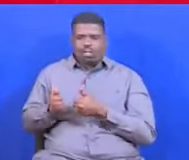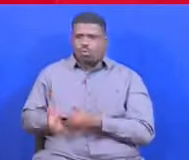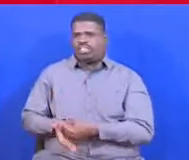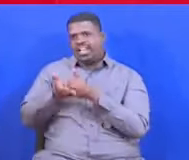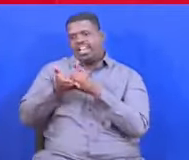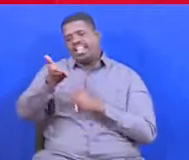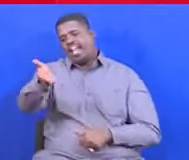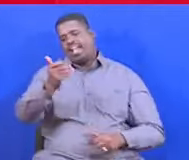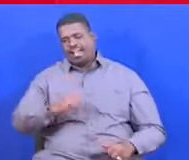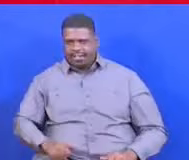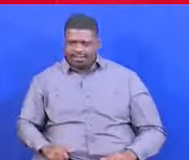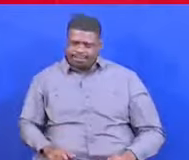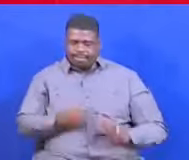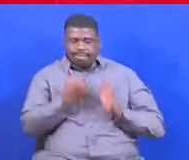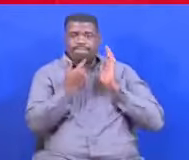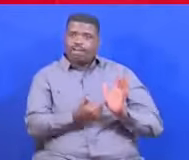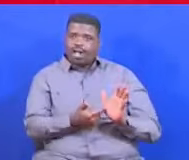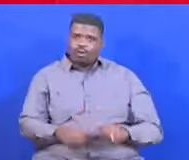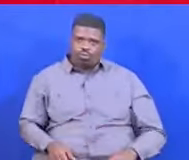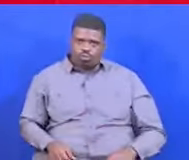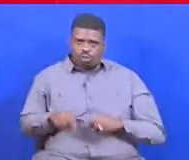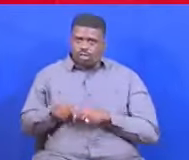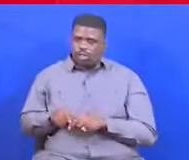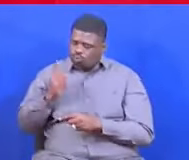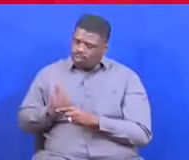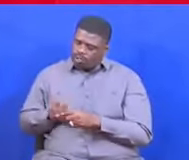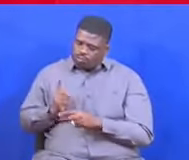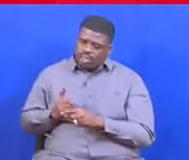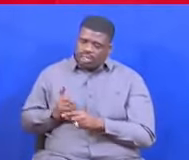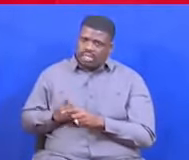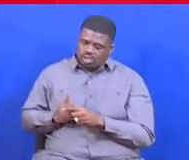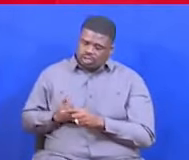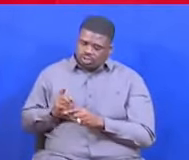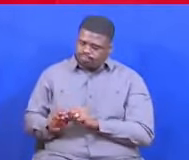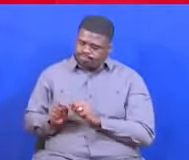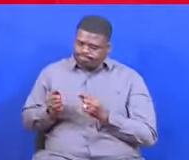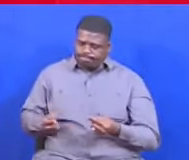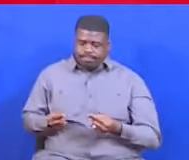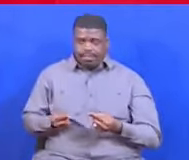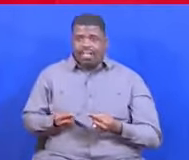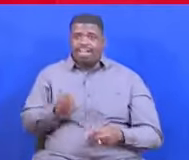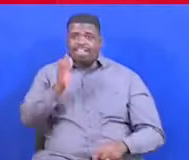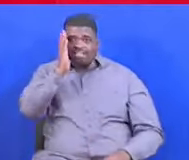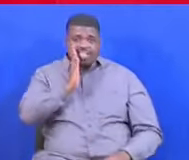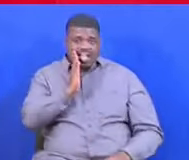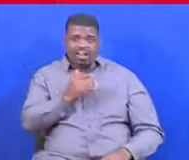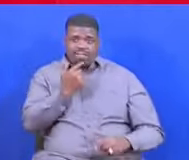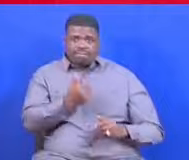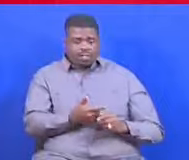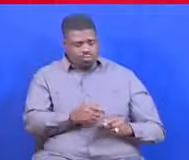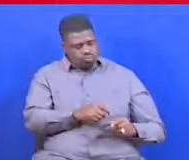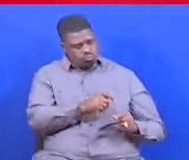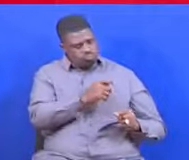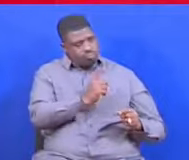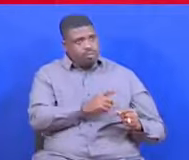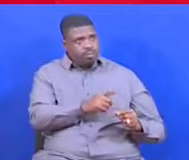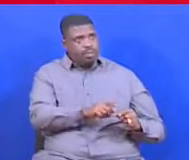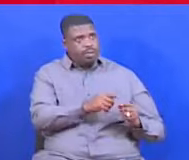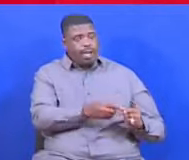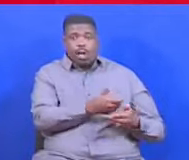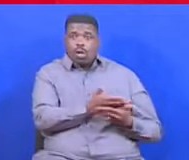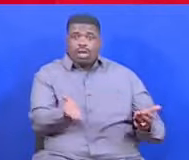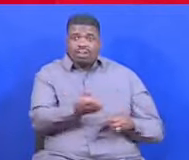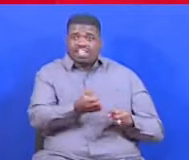hai, leo kuna ubanguaji wa korosho wa vijana, lakini kama hawana mashine za kubangulia korosho watafanyaje hawa